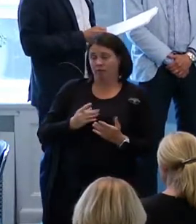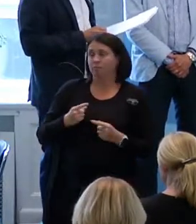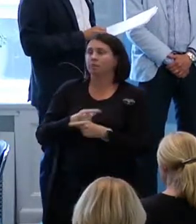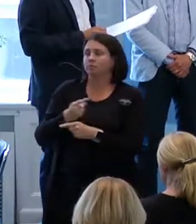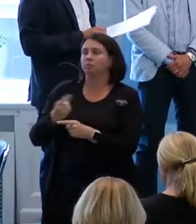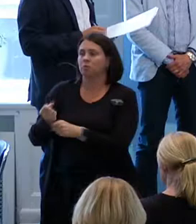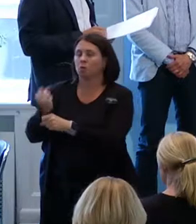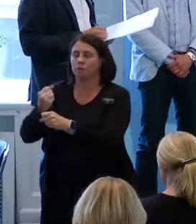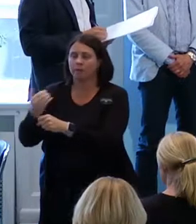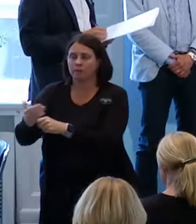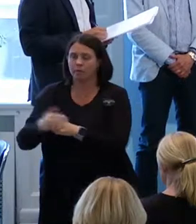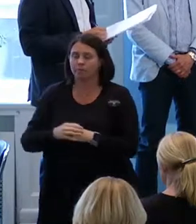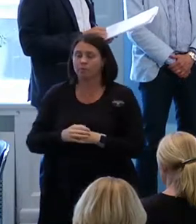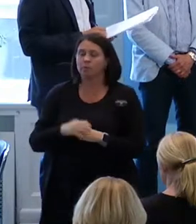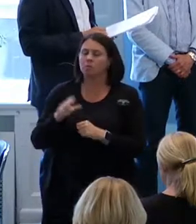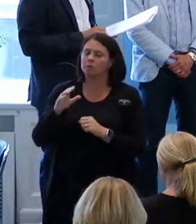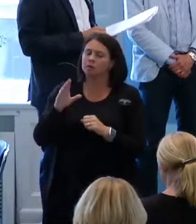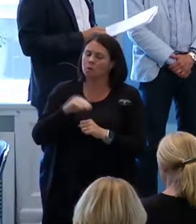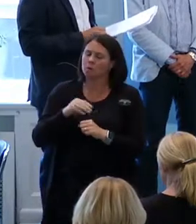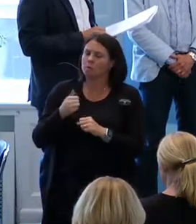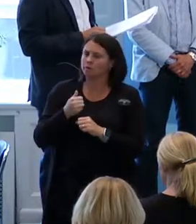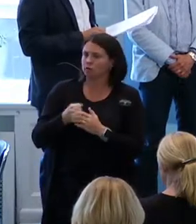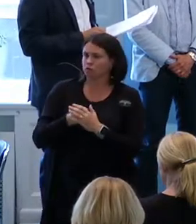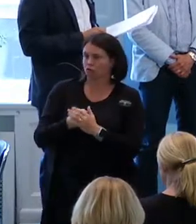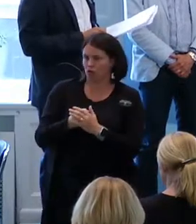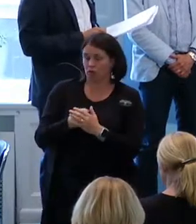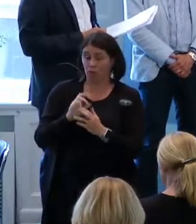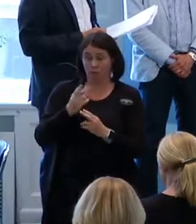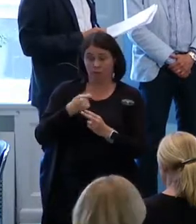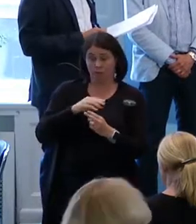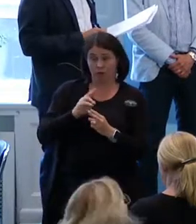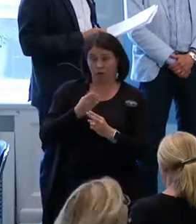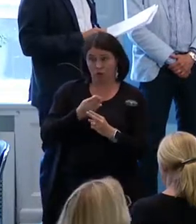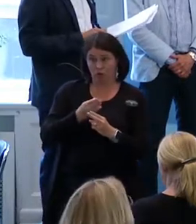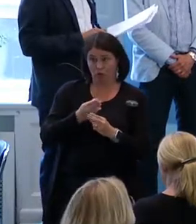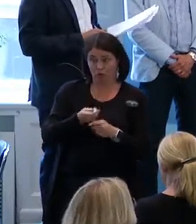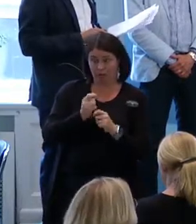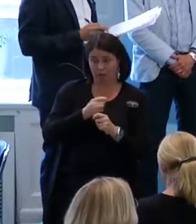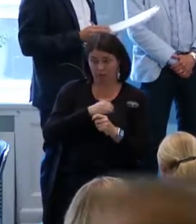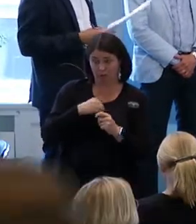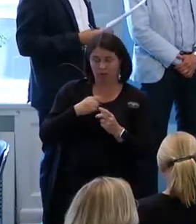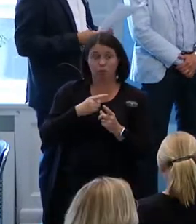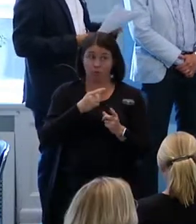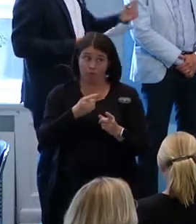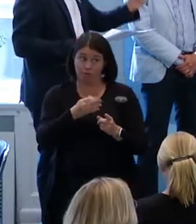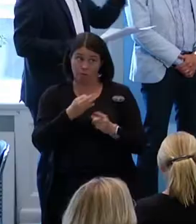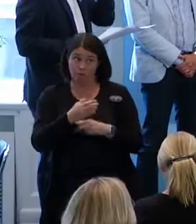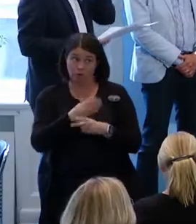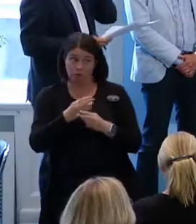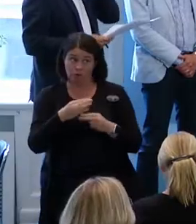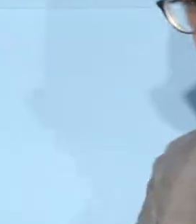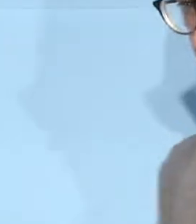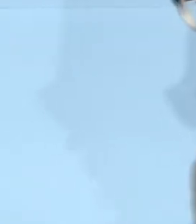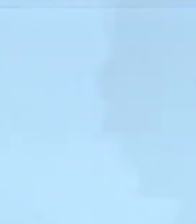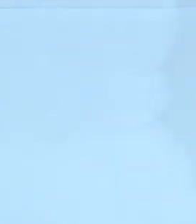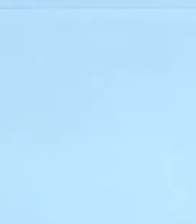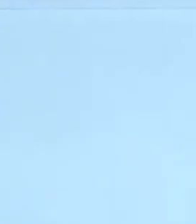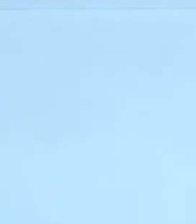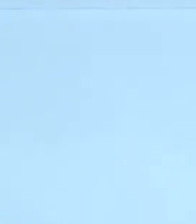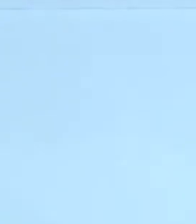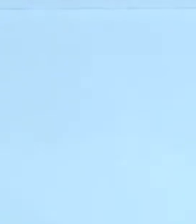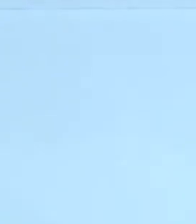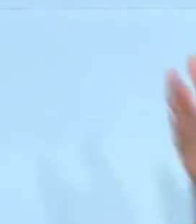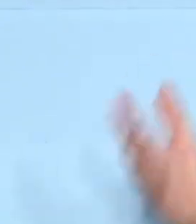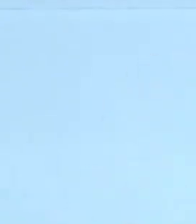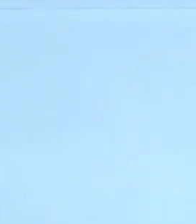Men här behövs också ett stöd. Och nu har vi en ny upphandlingsmyndighet. Och du frågade innan, vad behöver vi göra för nästa mandatperiod? Jag tror att upphandlingsområdet